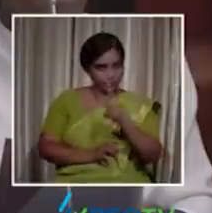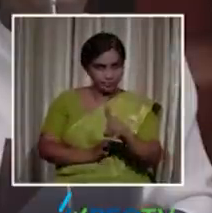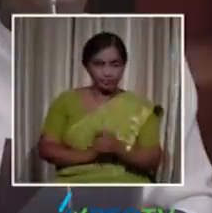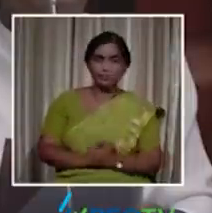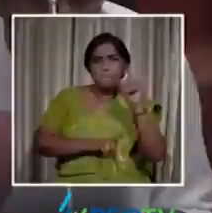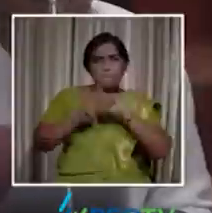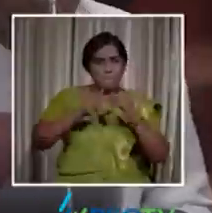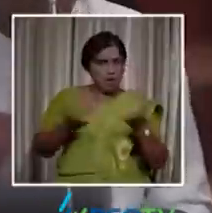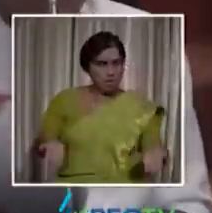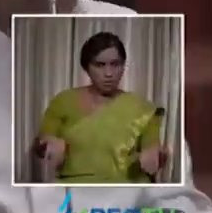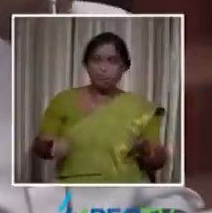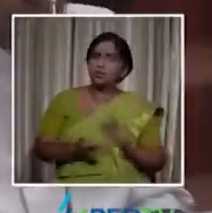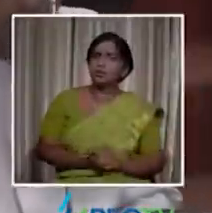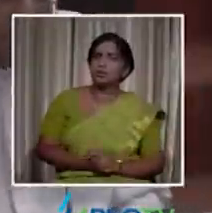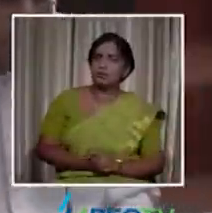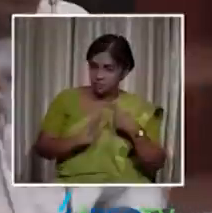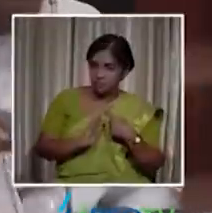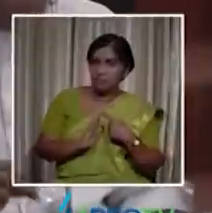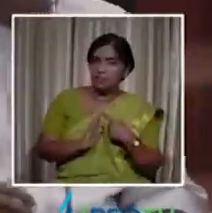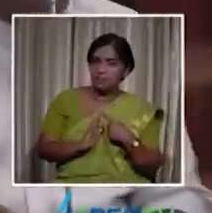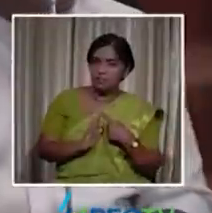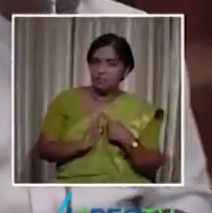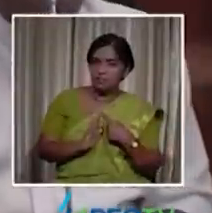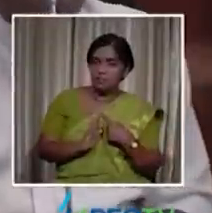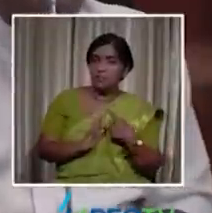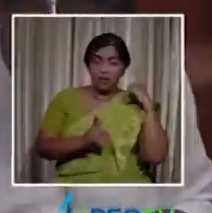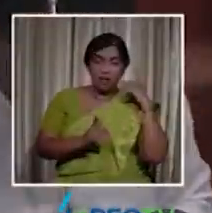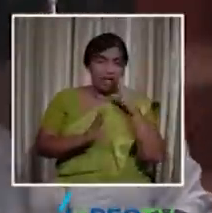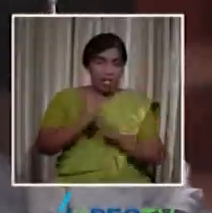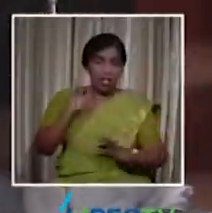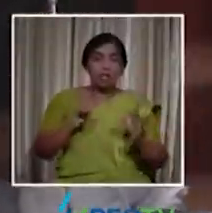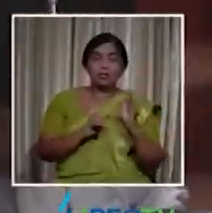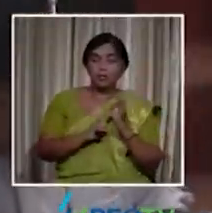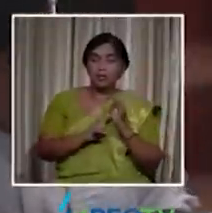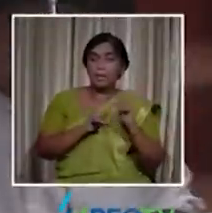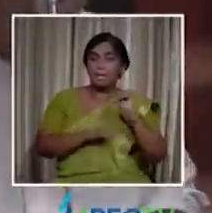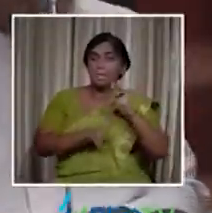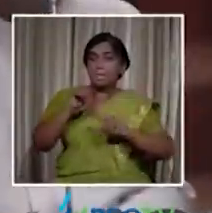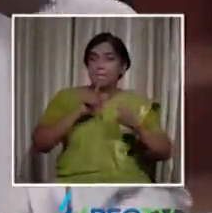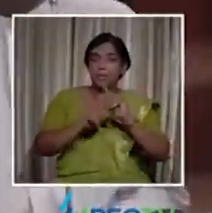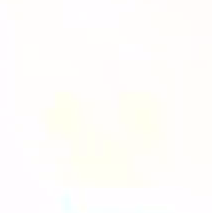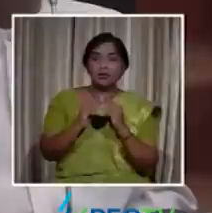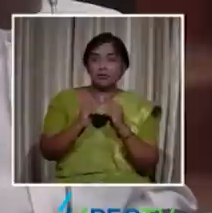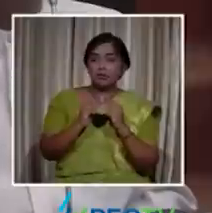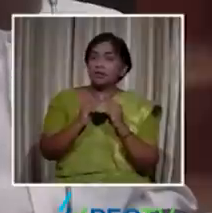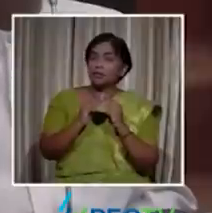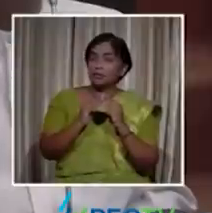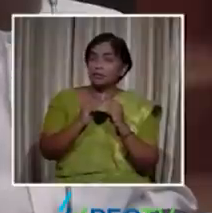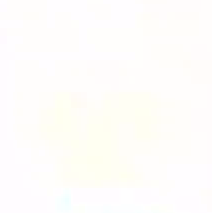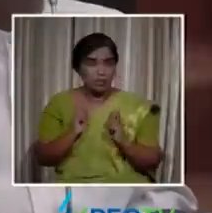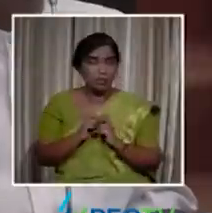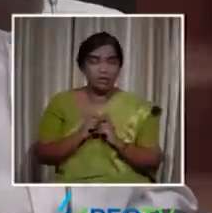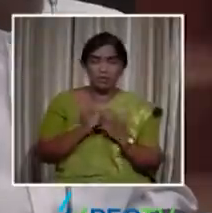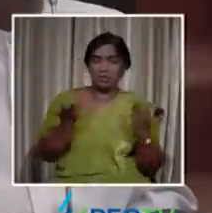තමුන්නාතර මතක් කරන්න ඕන. අනිත් එක මේ රටේ ආරක්ෂක ඇමතිතුමාට මේ පාර්ලිමේන්තු මන්ත්‍රීවරුගේ ගෙවල් ශාරීරික